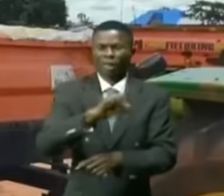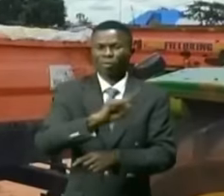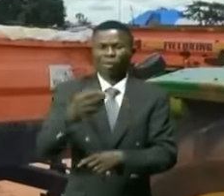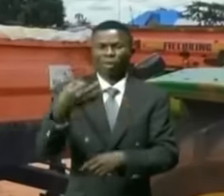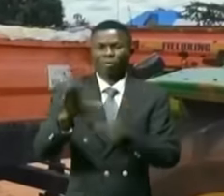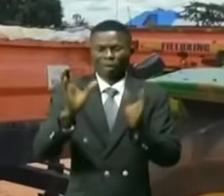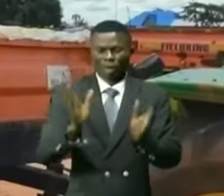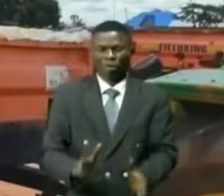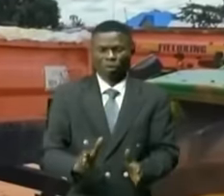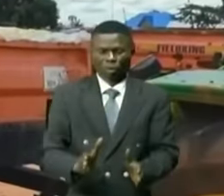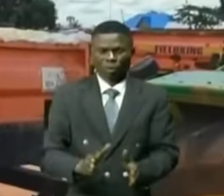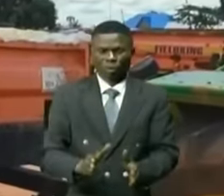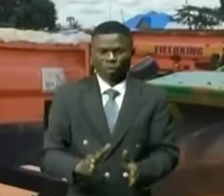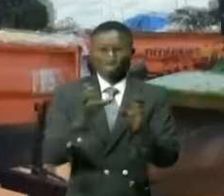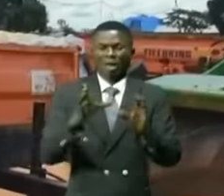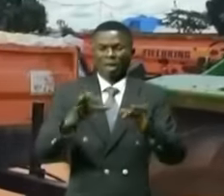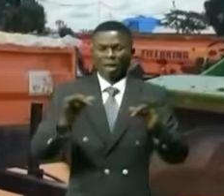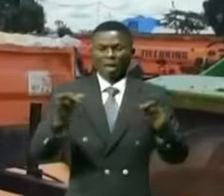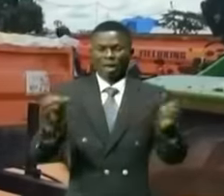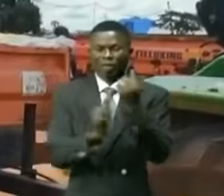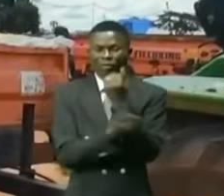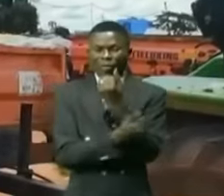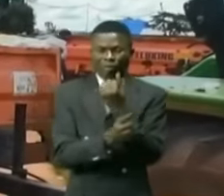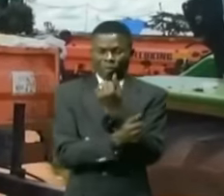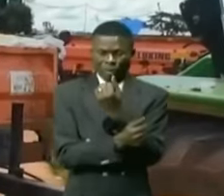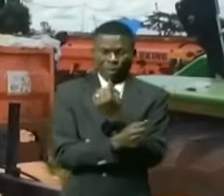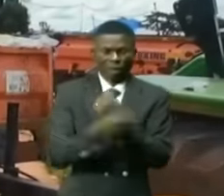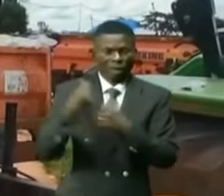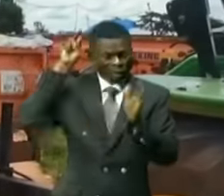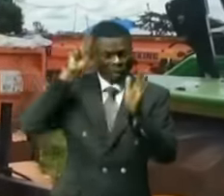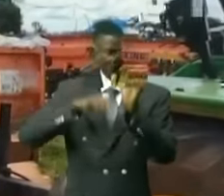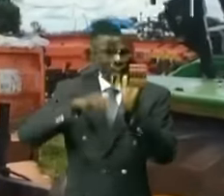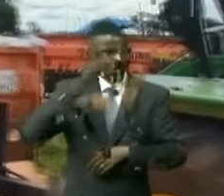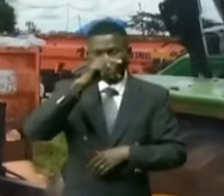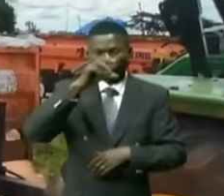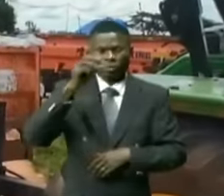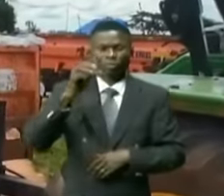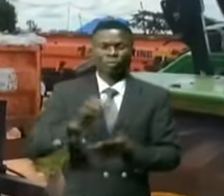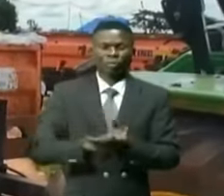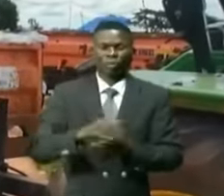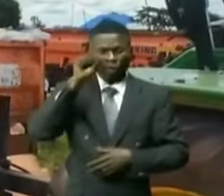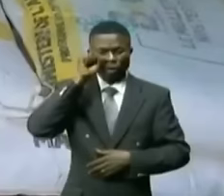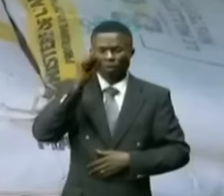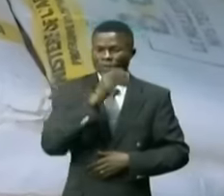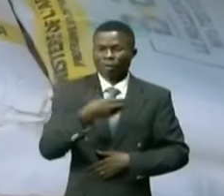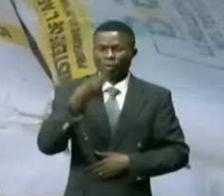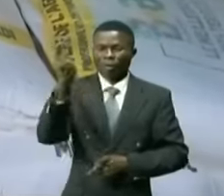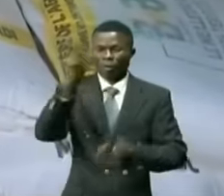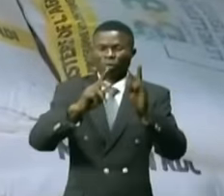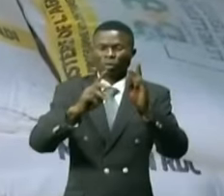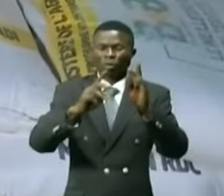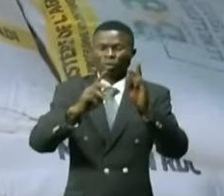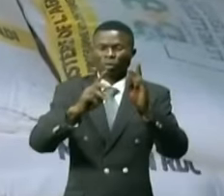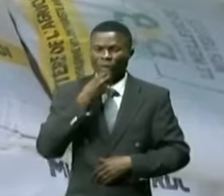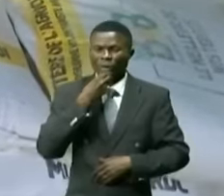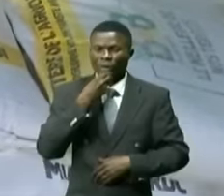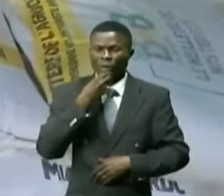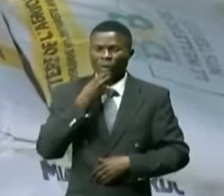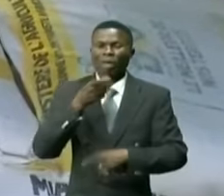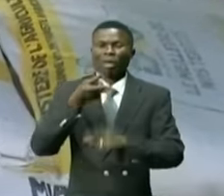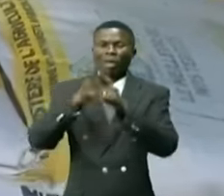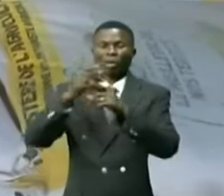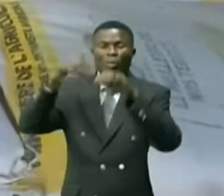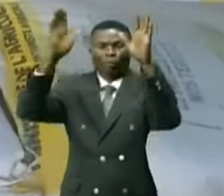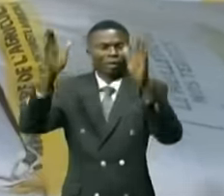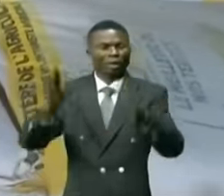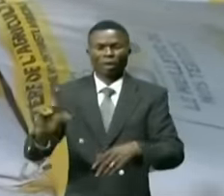Il faut indiquer que la farine de maïs que le gouvernement Samalukonde offre à la population de Mbujimayi n'est pas un. C'est